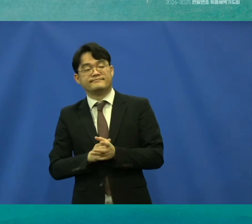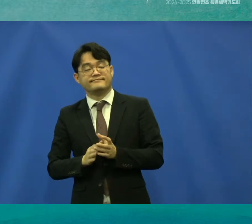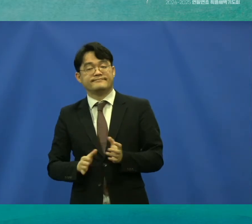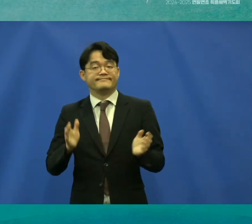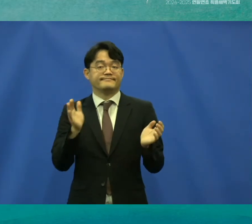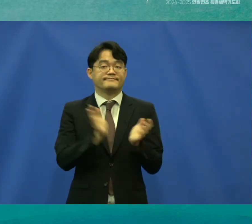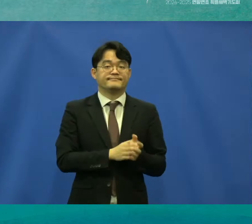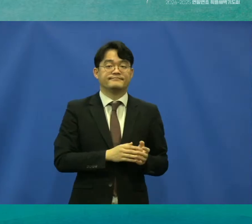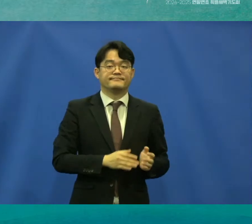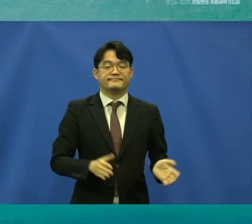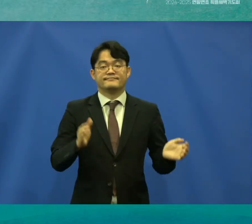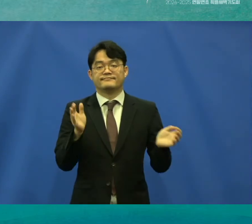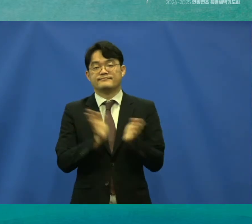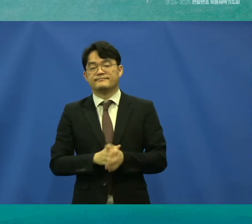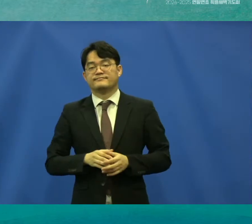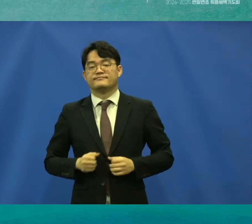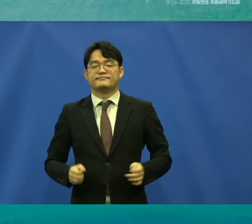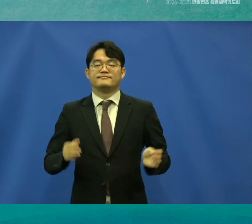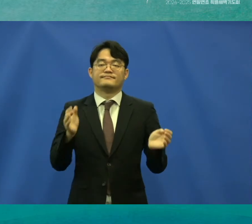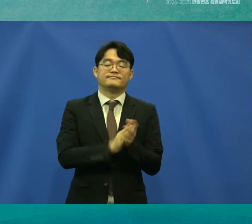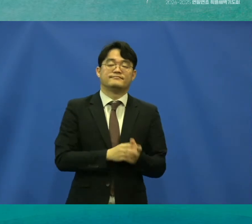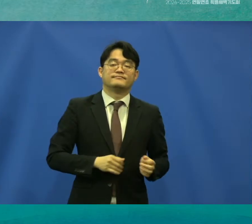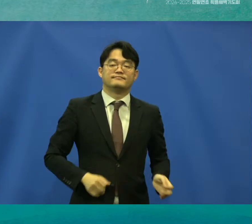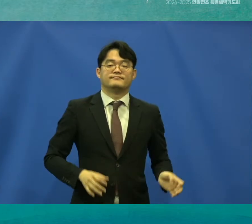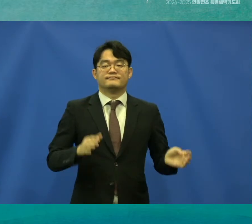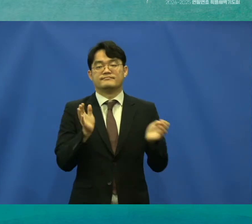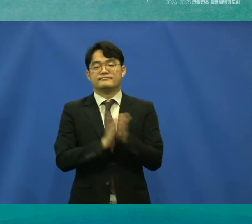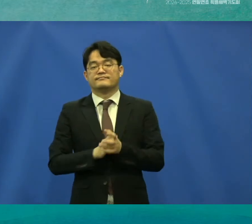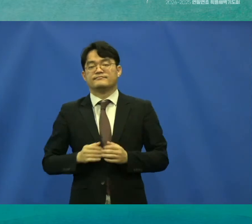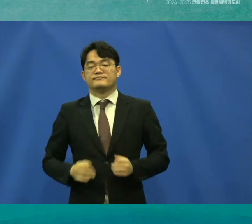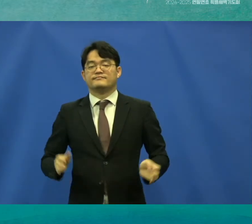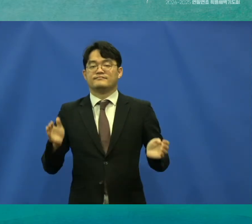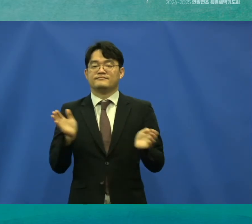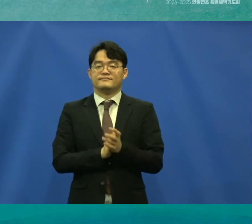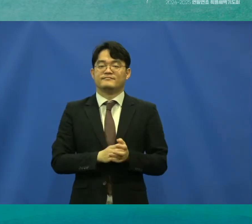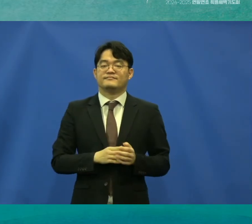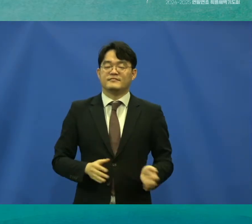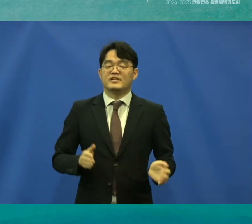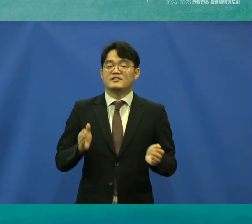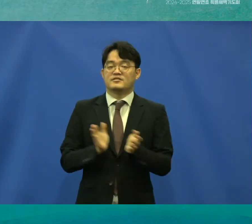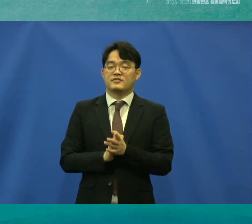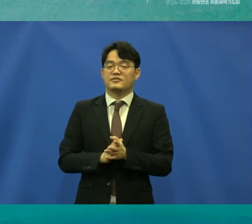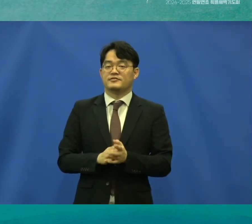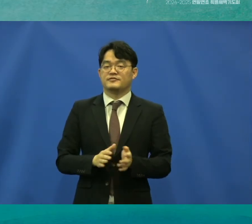저 높은 하늘 위로 밝은 태양 떠오르듯이